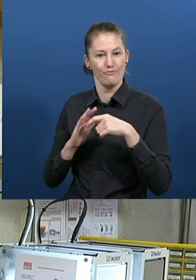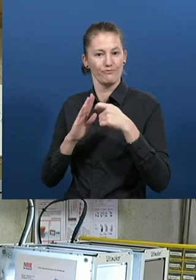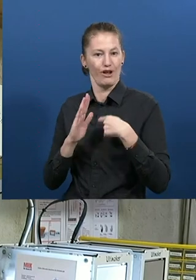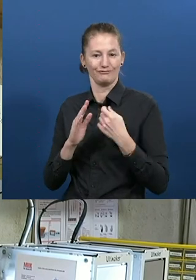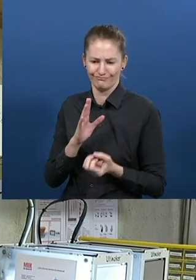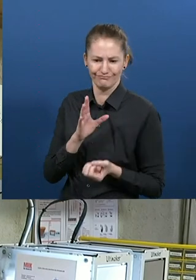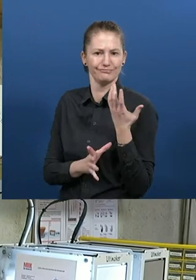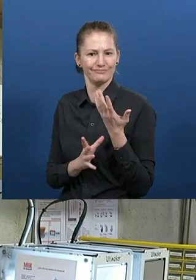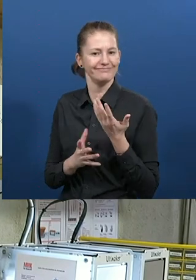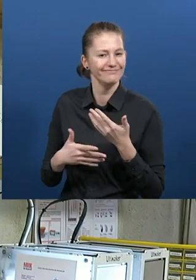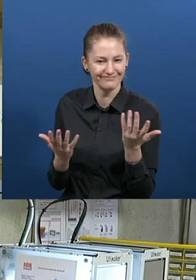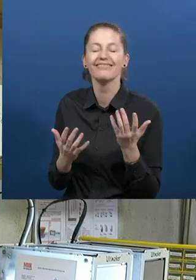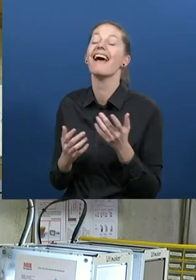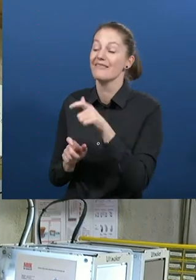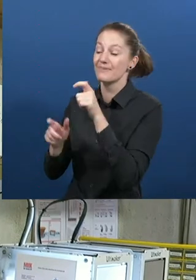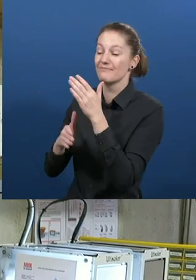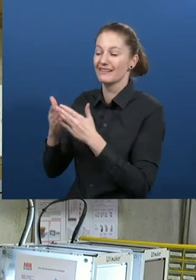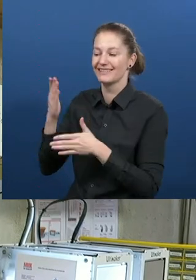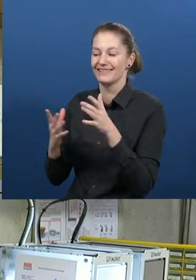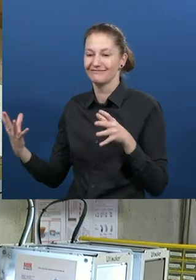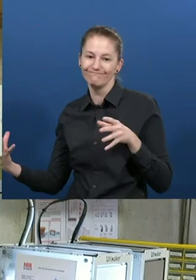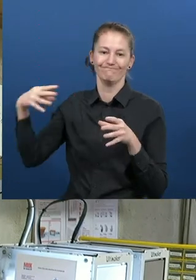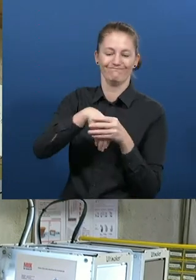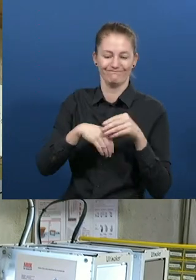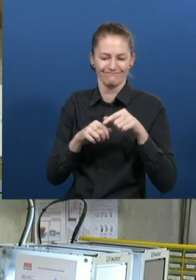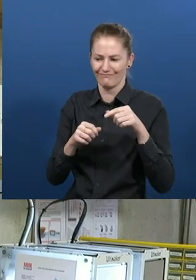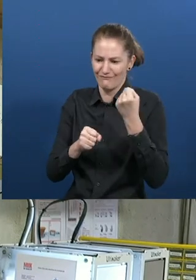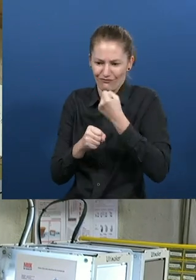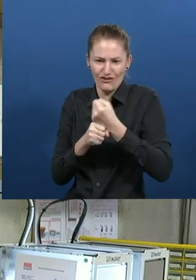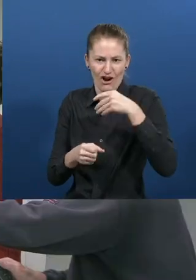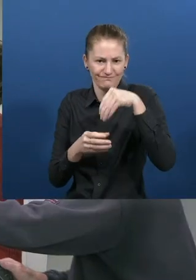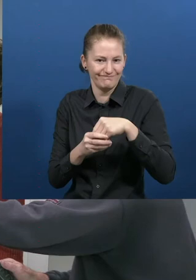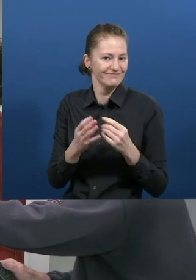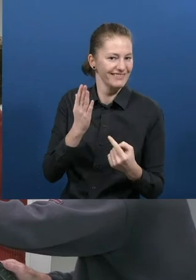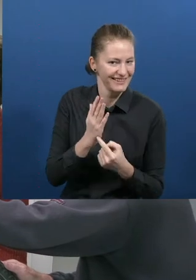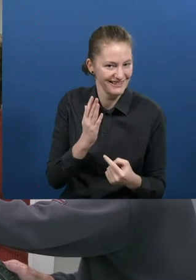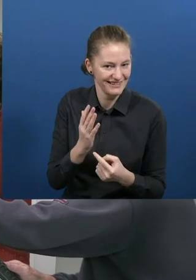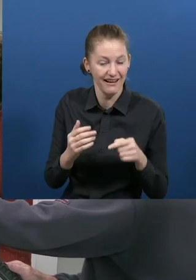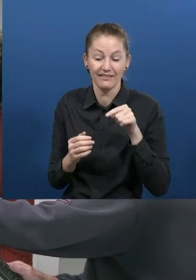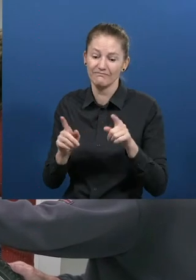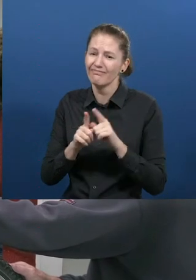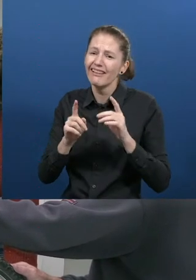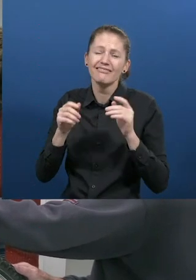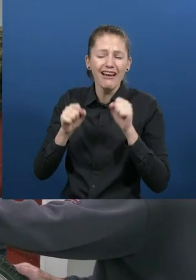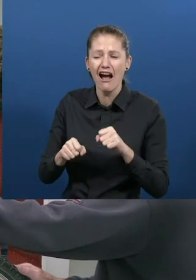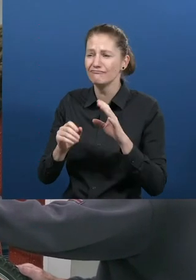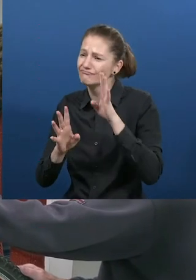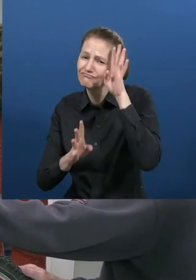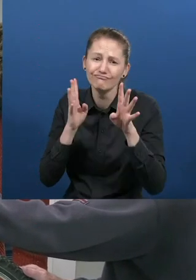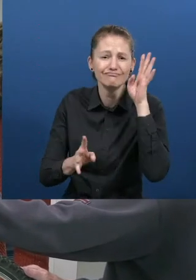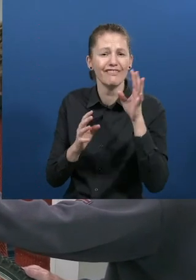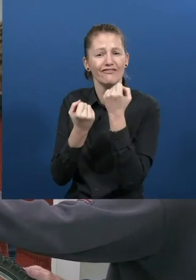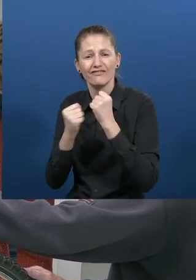le déclencheur de My Human Kit, c'est la rencontre entre une personne en situation de handicap et un Fab Lab. Et en fait, dans cette rencontre-là, ce sont nés